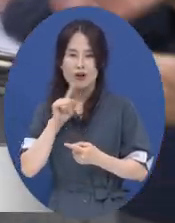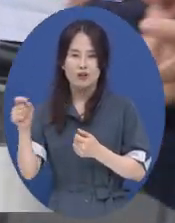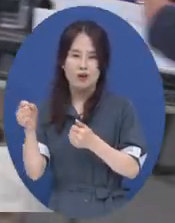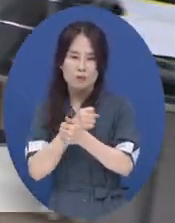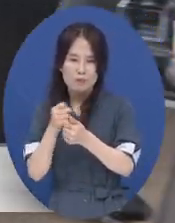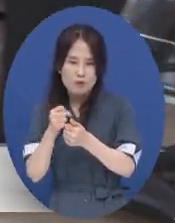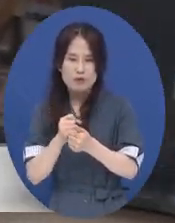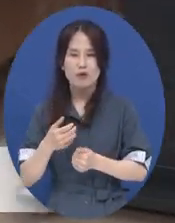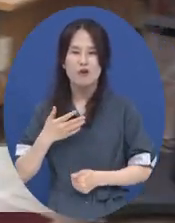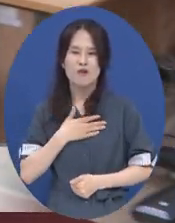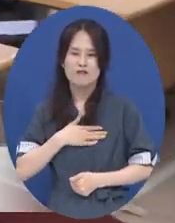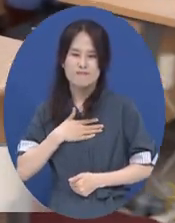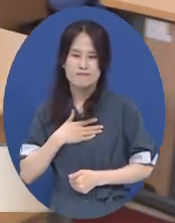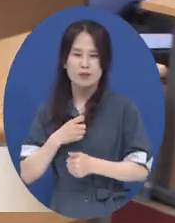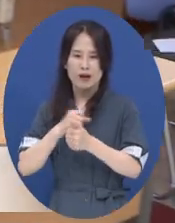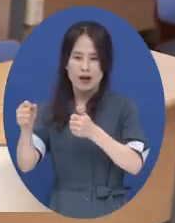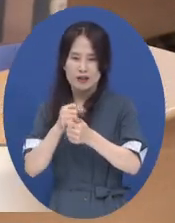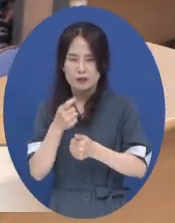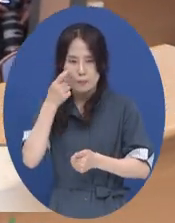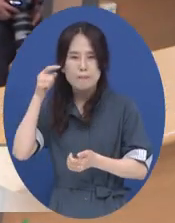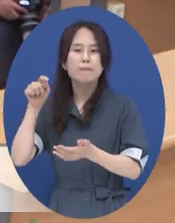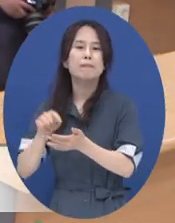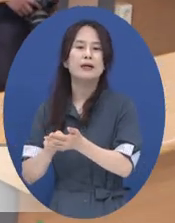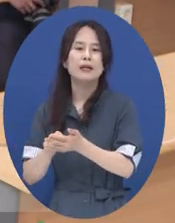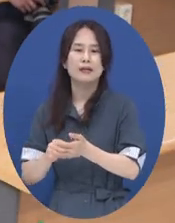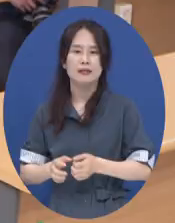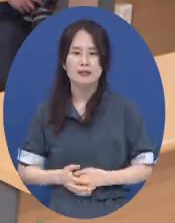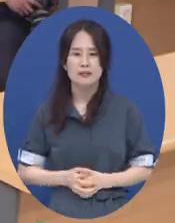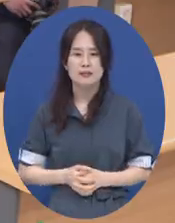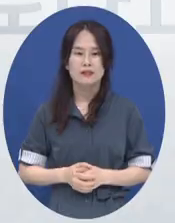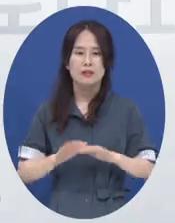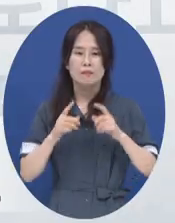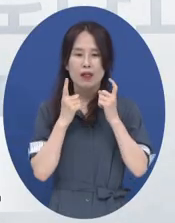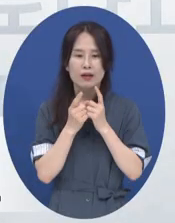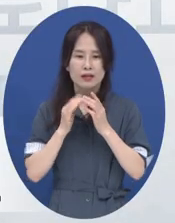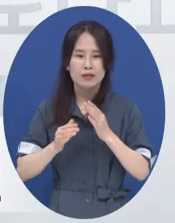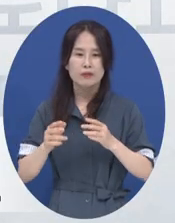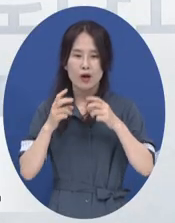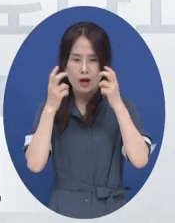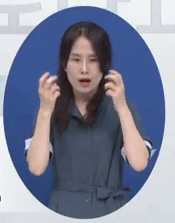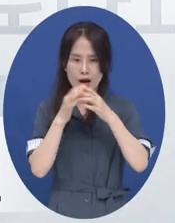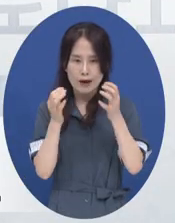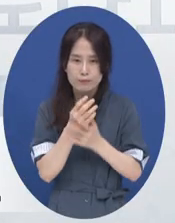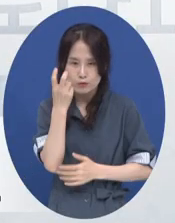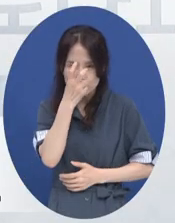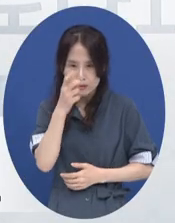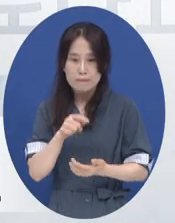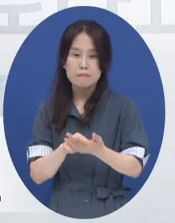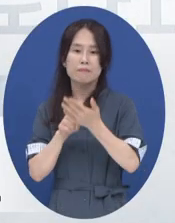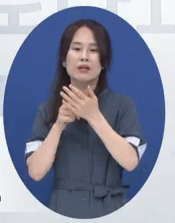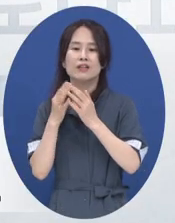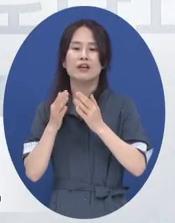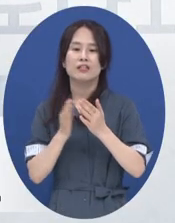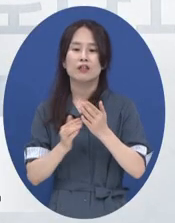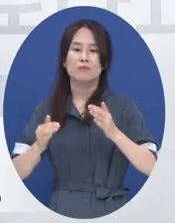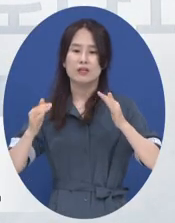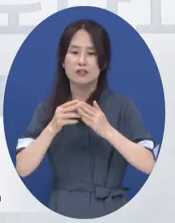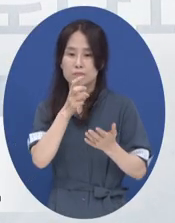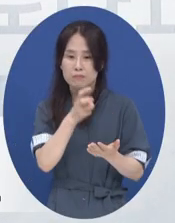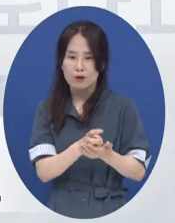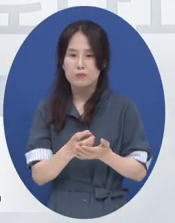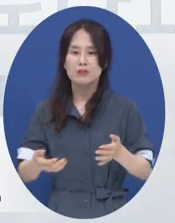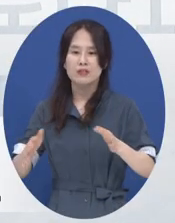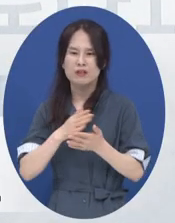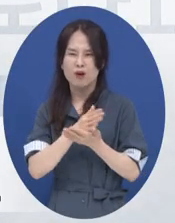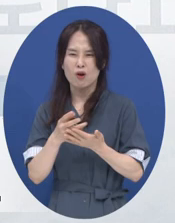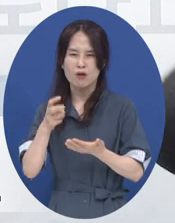대한 언어폭력을 비롯한 정서적 학대 정황도 발견됐습니다. 이번 민관합동조사에서 드러난 나눔의 집 법인이나